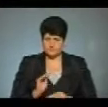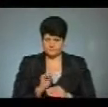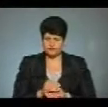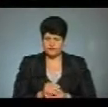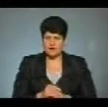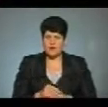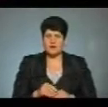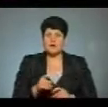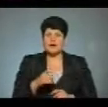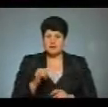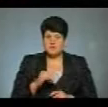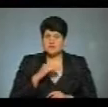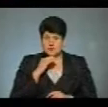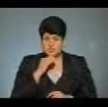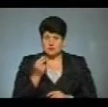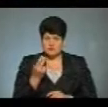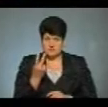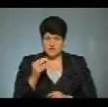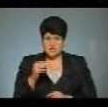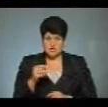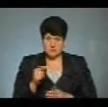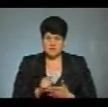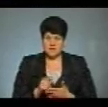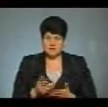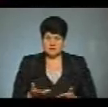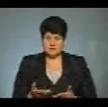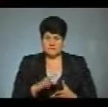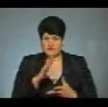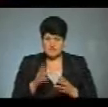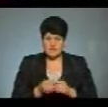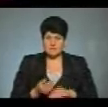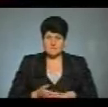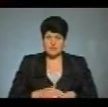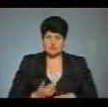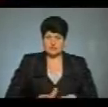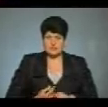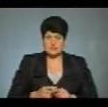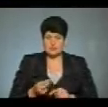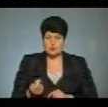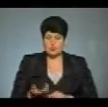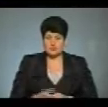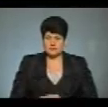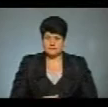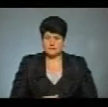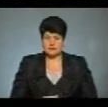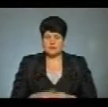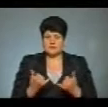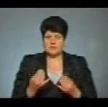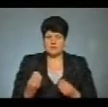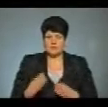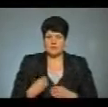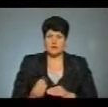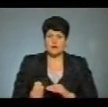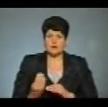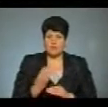бути достатньо така сума 2 тисячі пенсії? Взагалі важко жити на ті гроші. Тепер дали доплату,